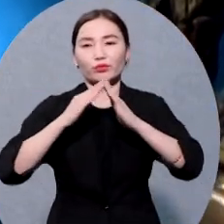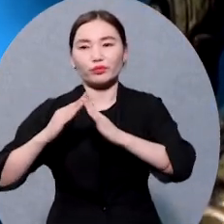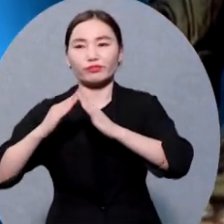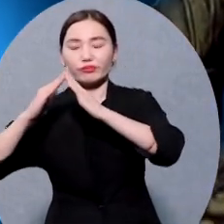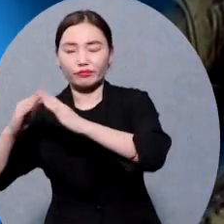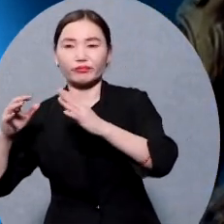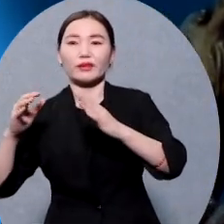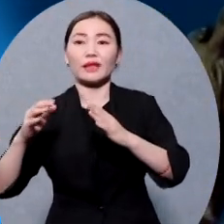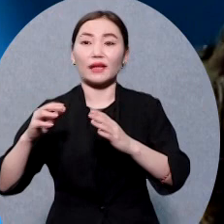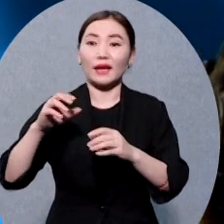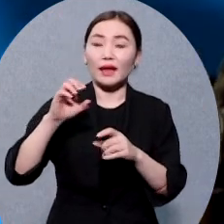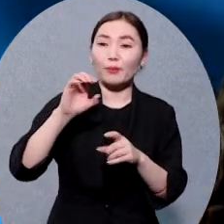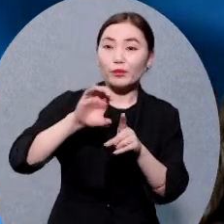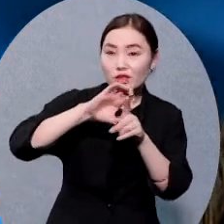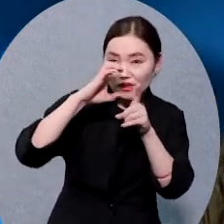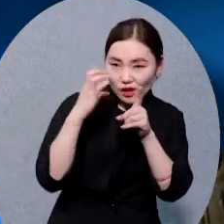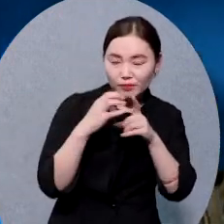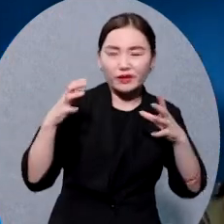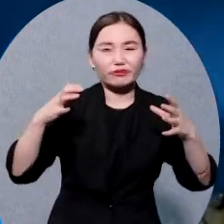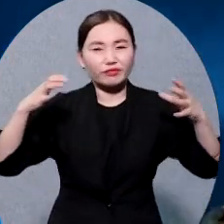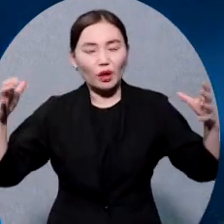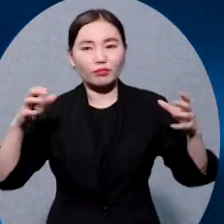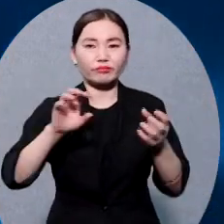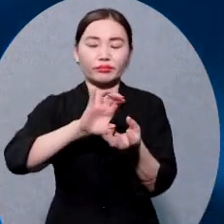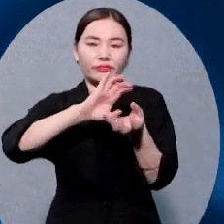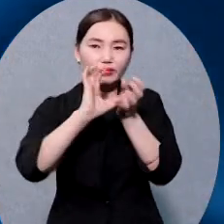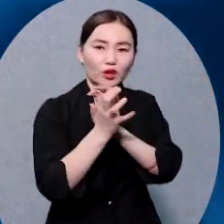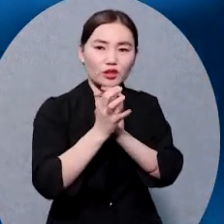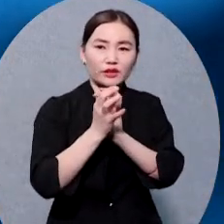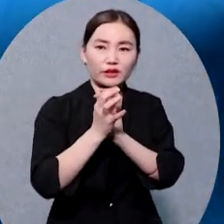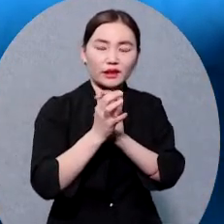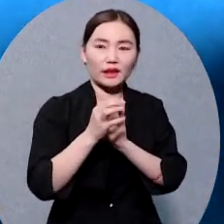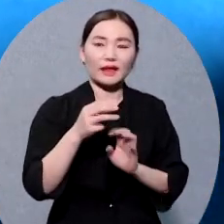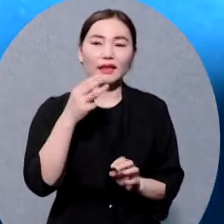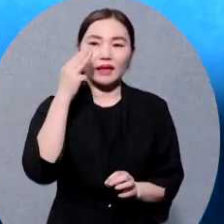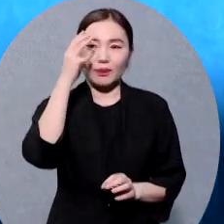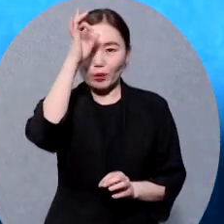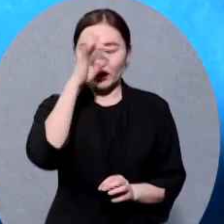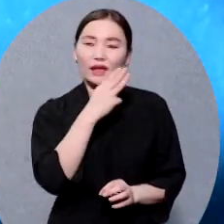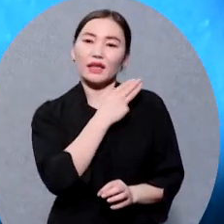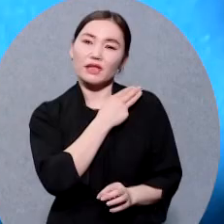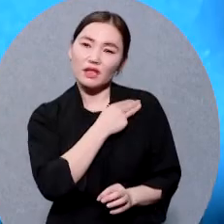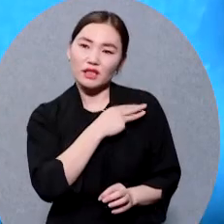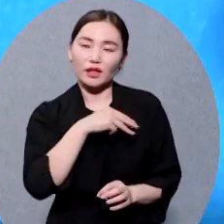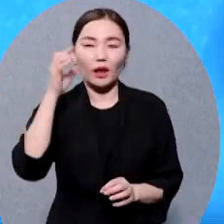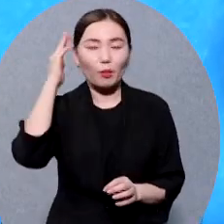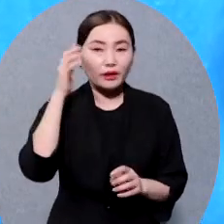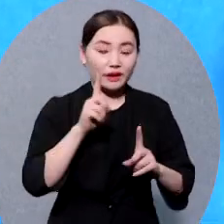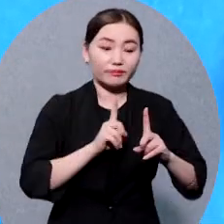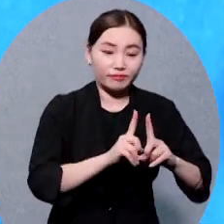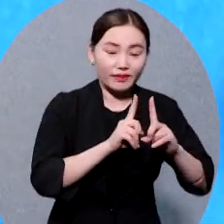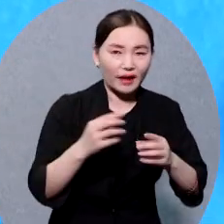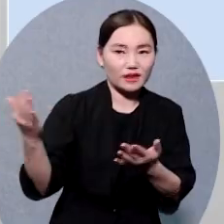иргэншилт бол томоохон одоо өөрчлөлтийг бол энэ сүмхийдийн хөгжлийг дагаж ирсэн юм а гэдгийг бас ойлгож авах хэрэгтэй